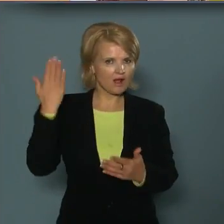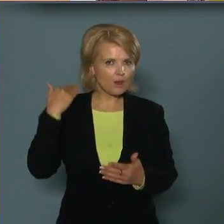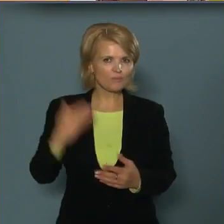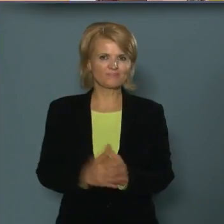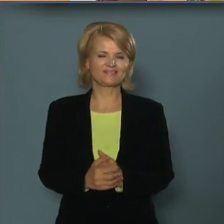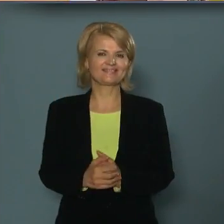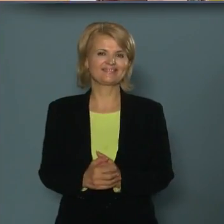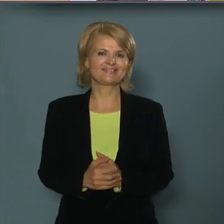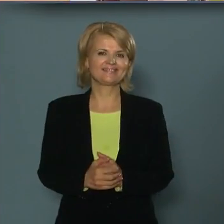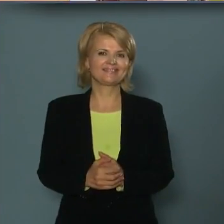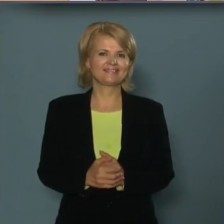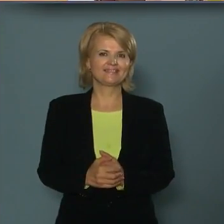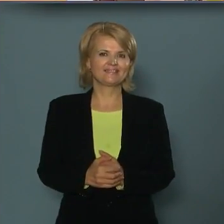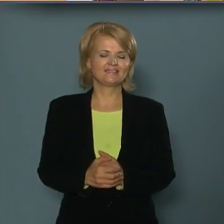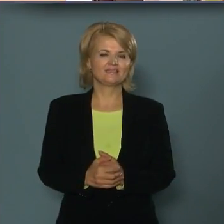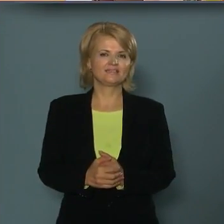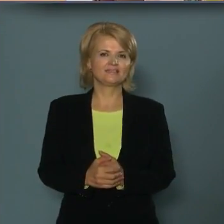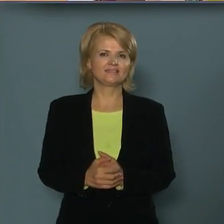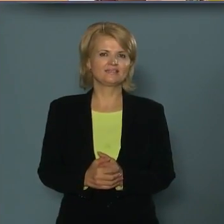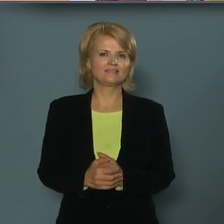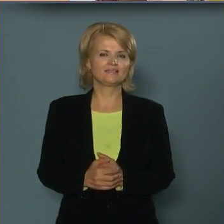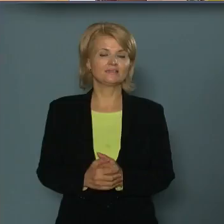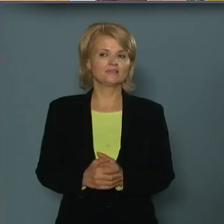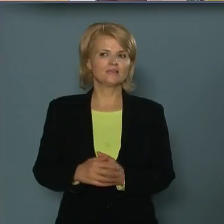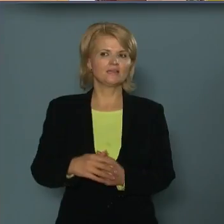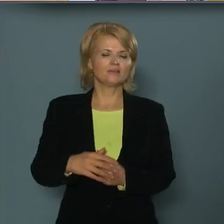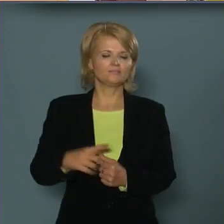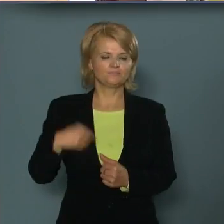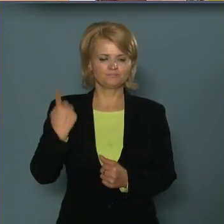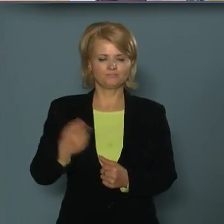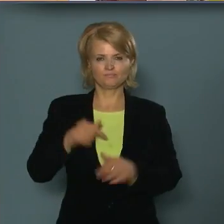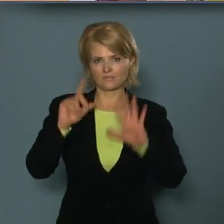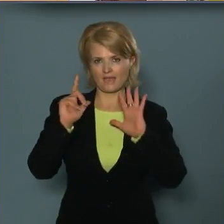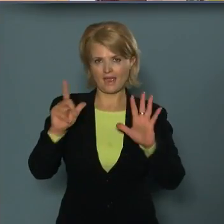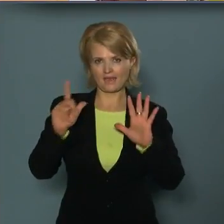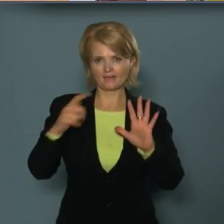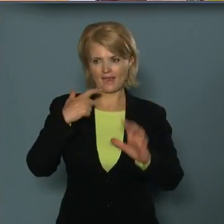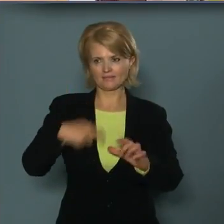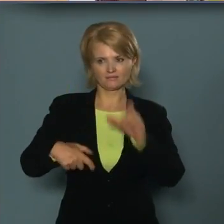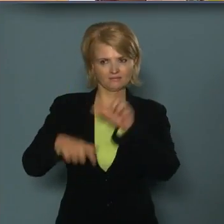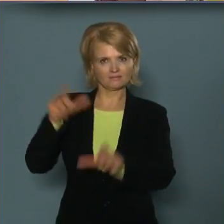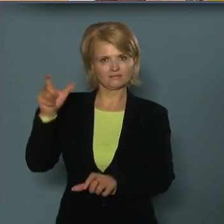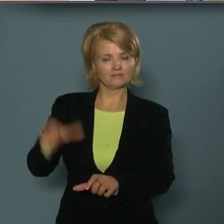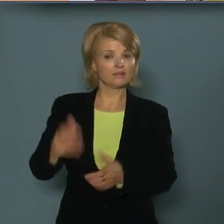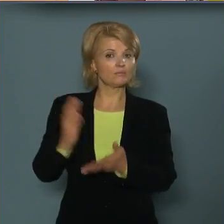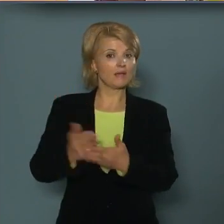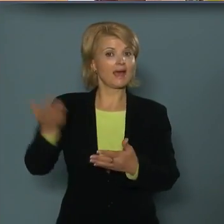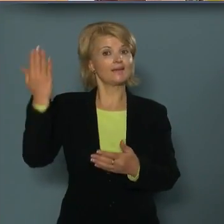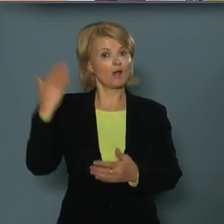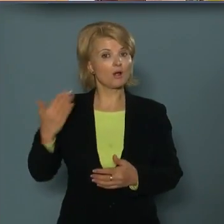Azt egyébként magamnak is kijegyzeteltem, hogy 7 vagyunk, akik már